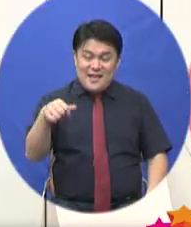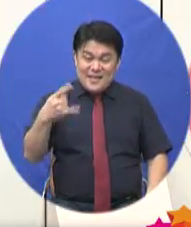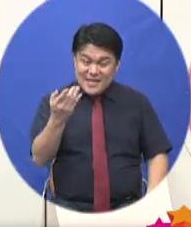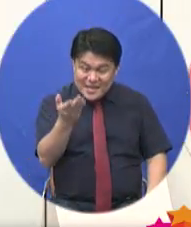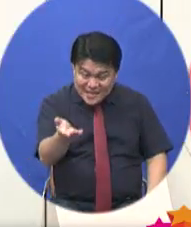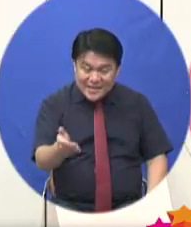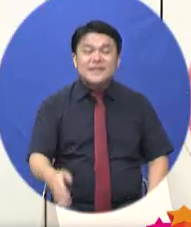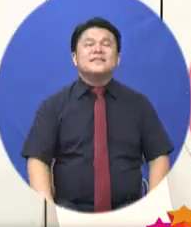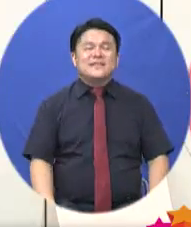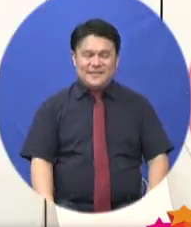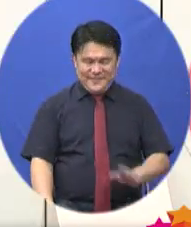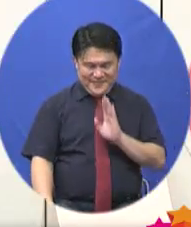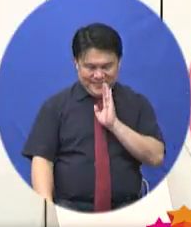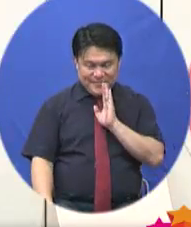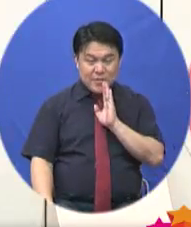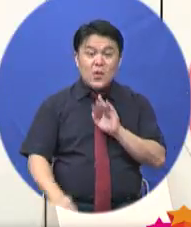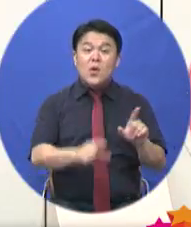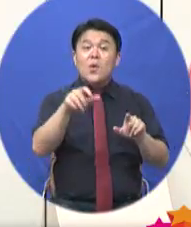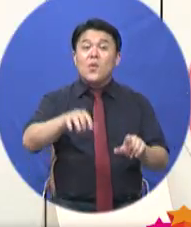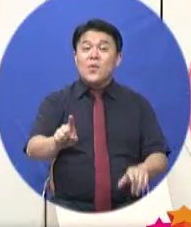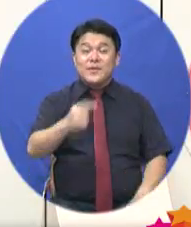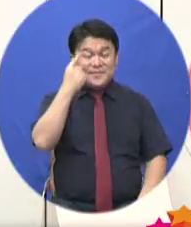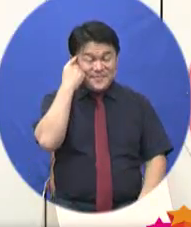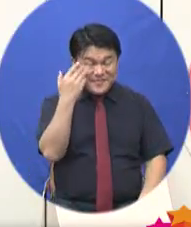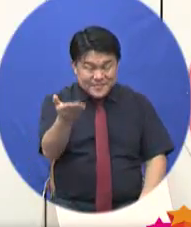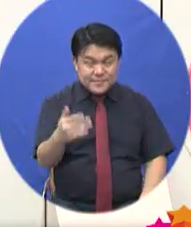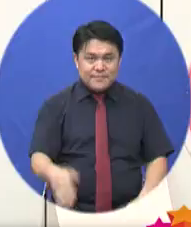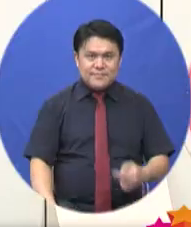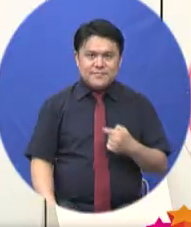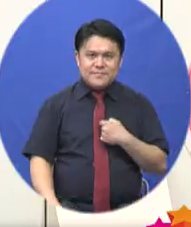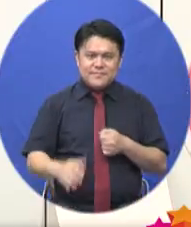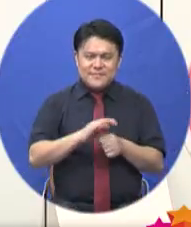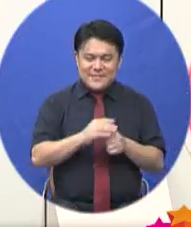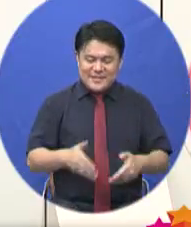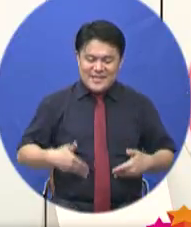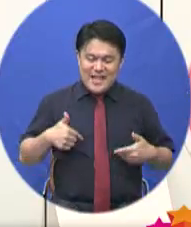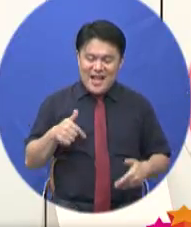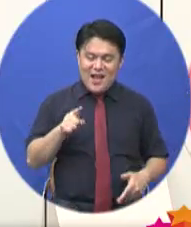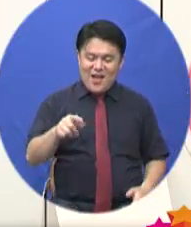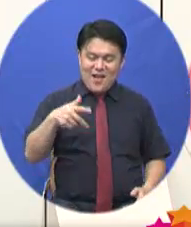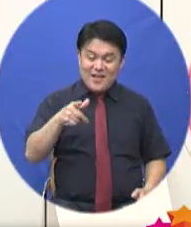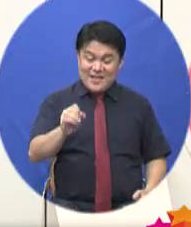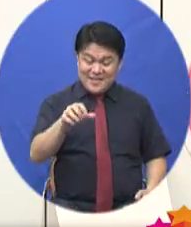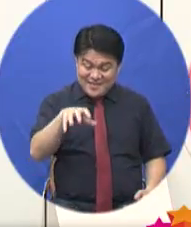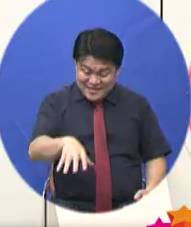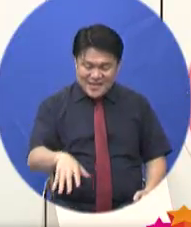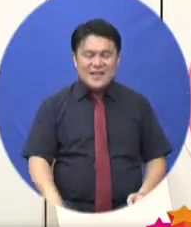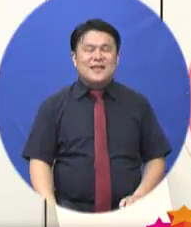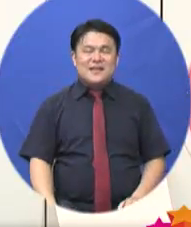탁옥희님이시네요. 네. 네, 어디 사십니까? 여기 경남 교창이에요.